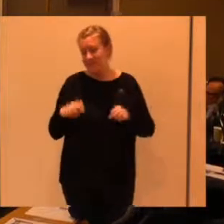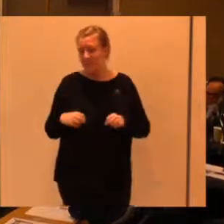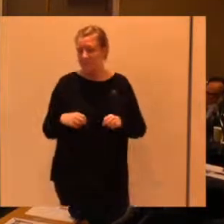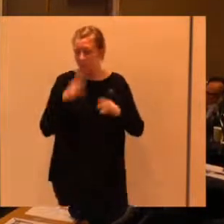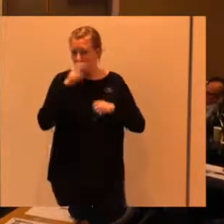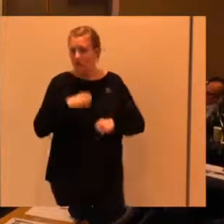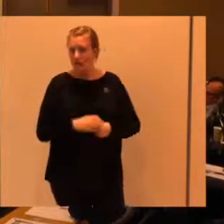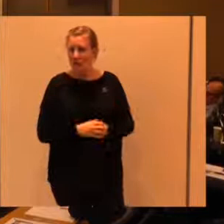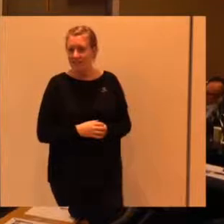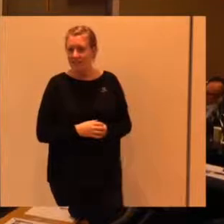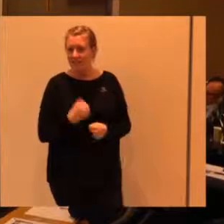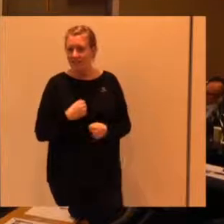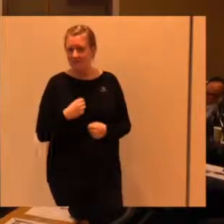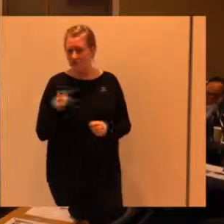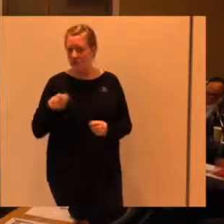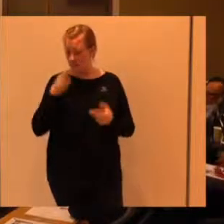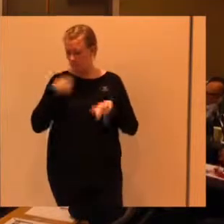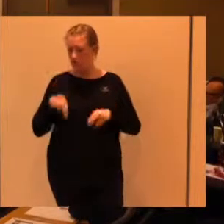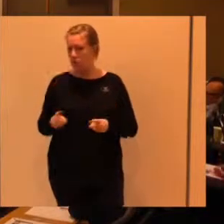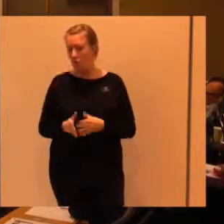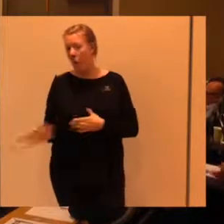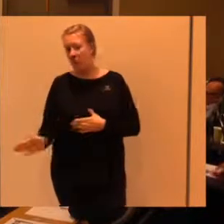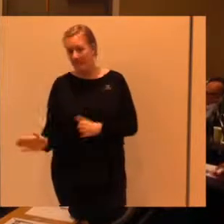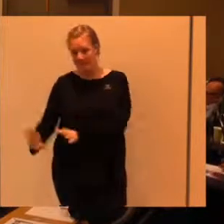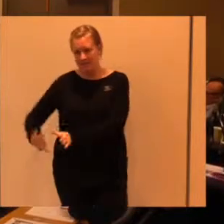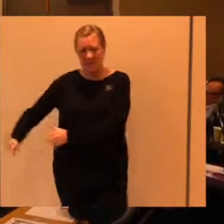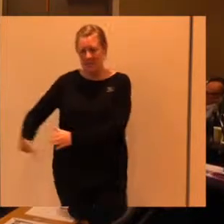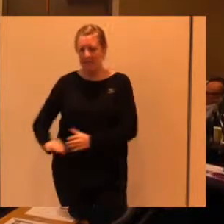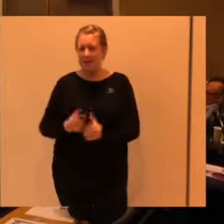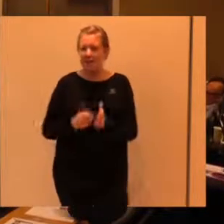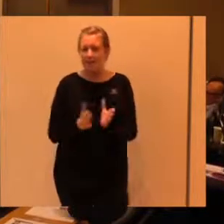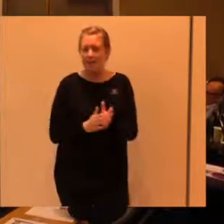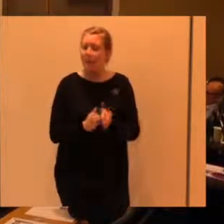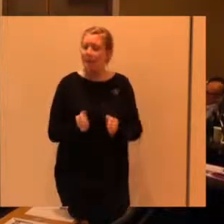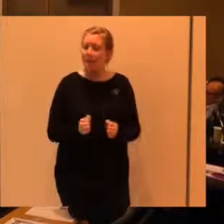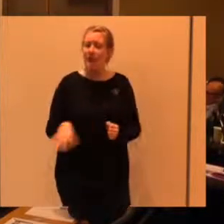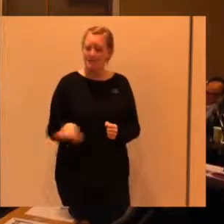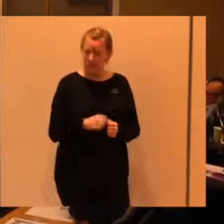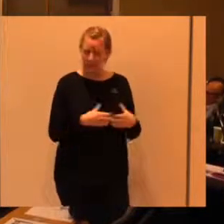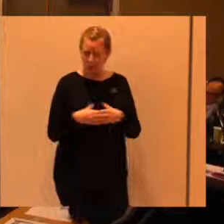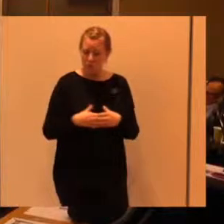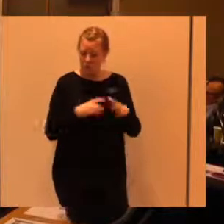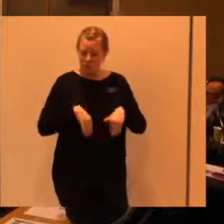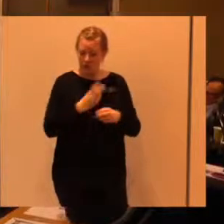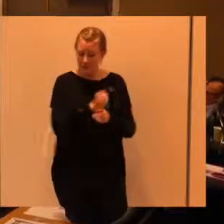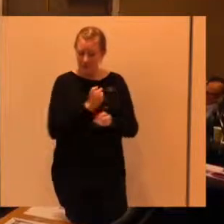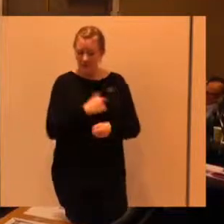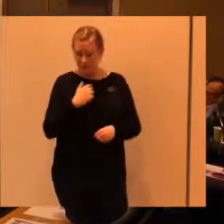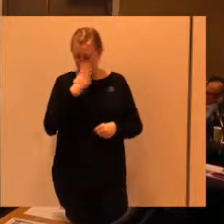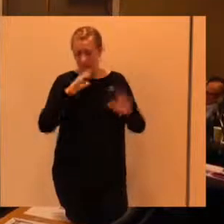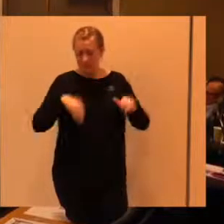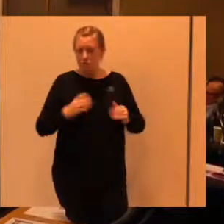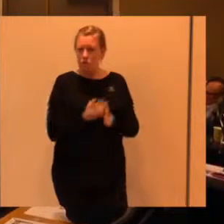väldigt konstigt, så det måste vara något fel. Sådär. Men vi får ner alla grupper vi tittar på. Det är lite olika med olika